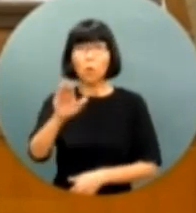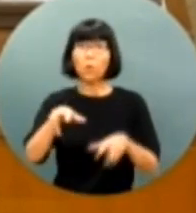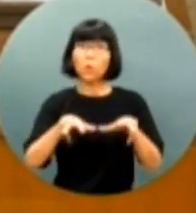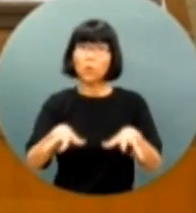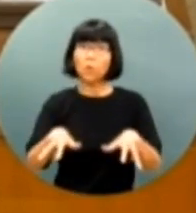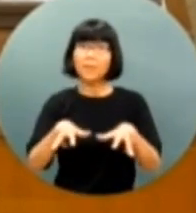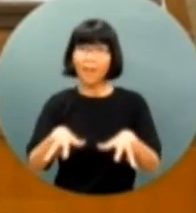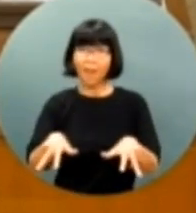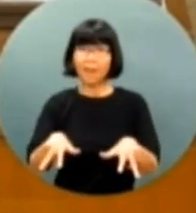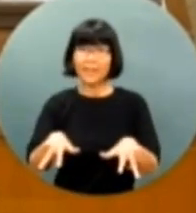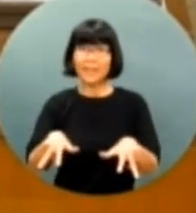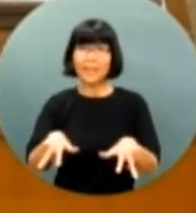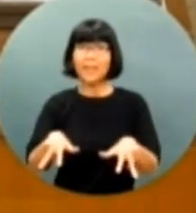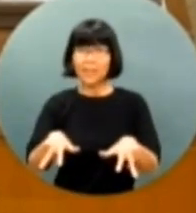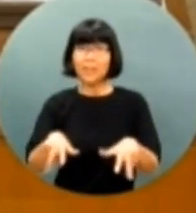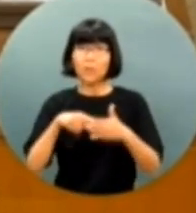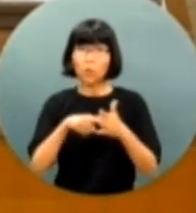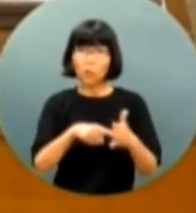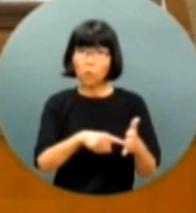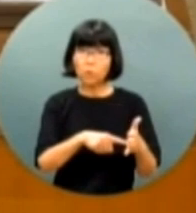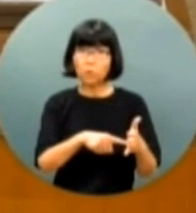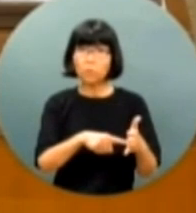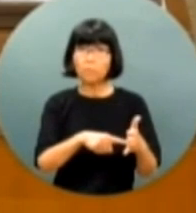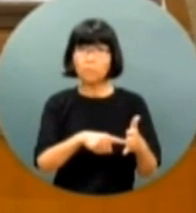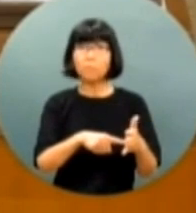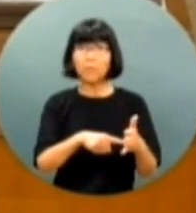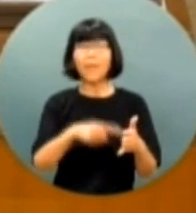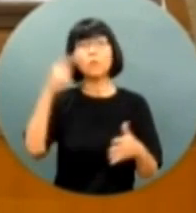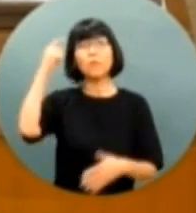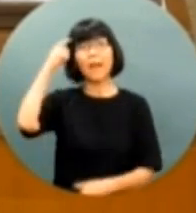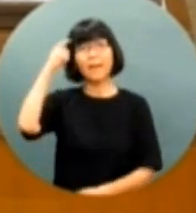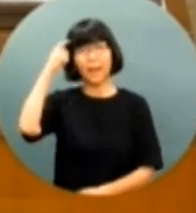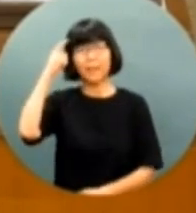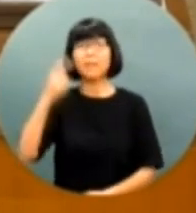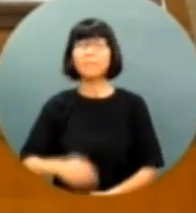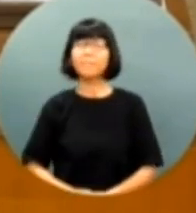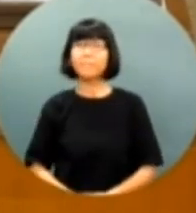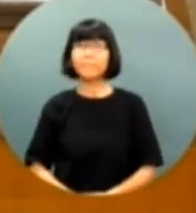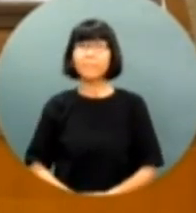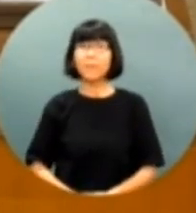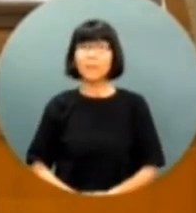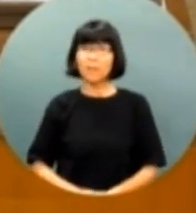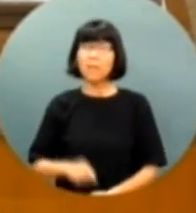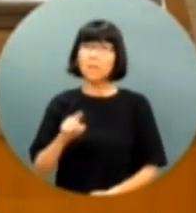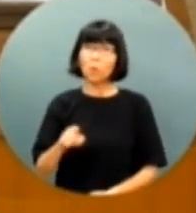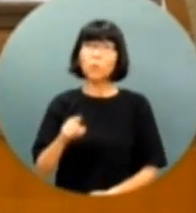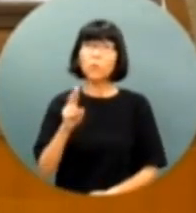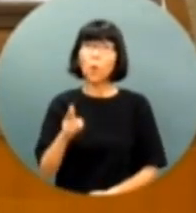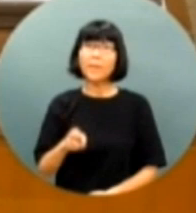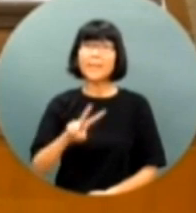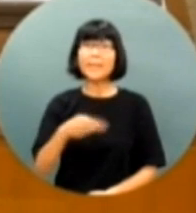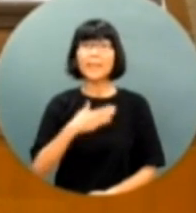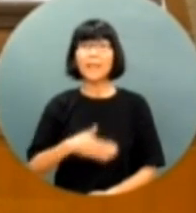に努めていくというように考えているところでありまして、そのようにご理解をいただければいいのでは